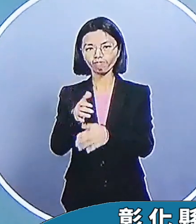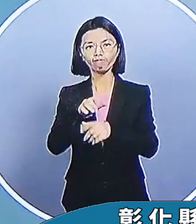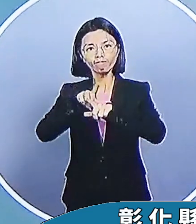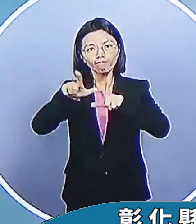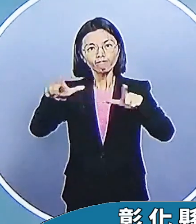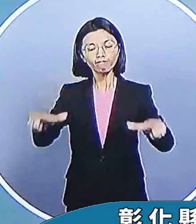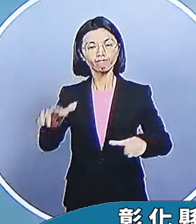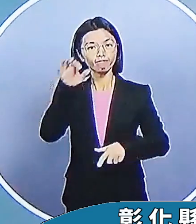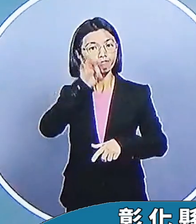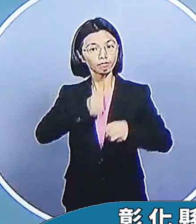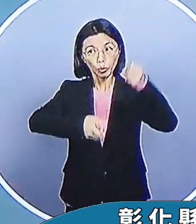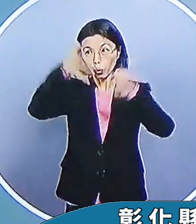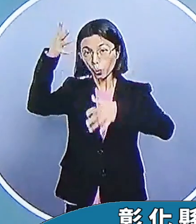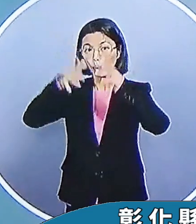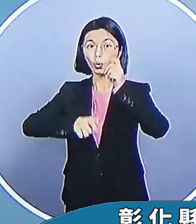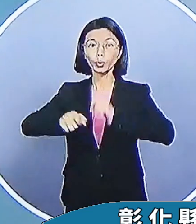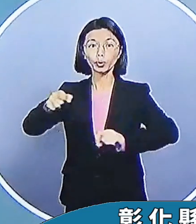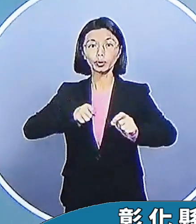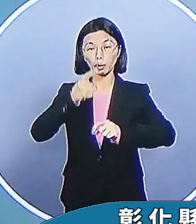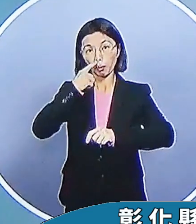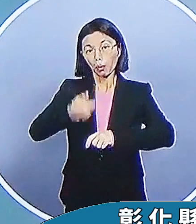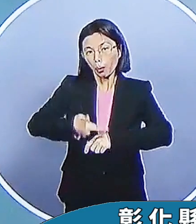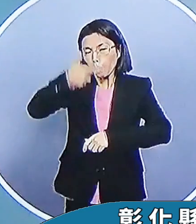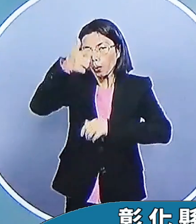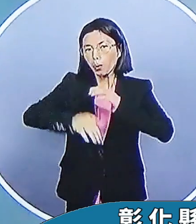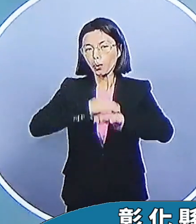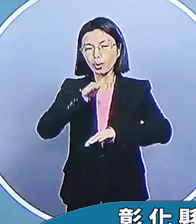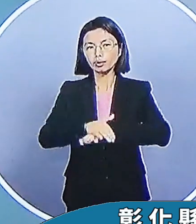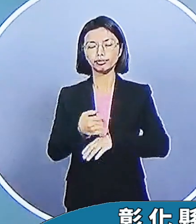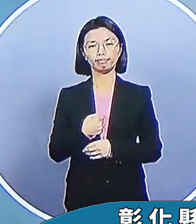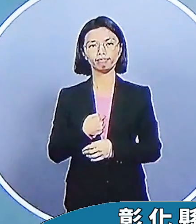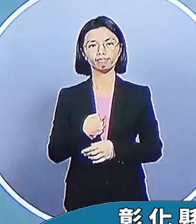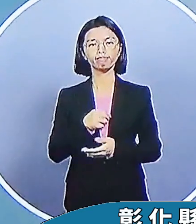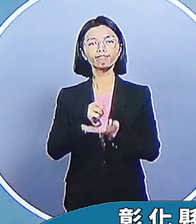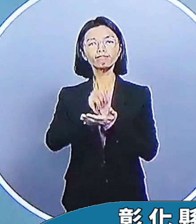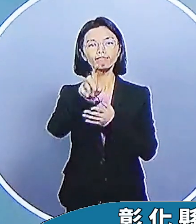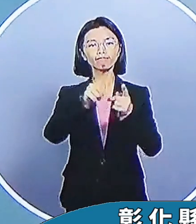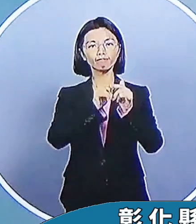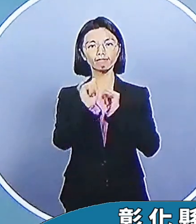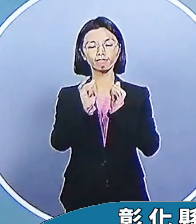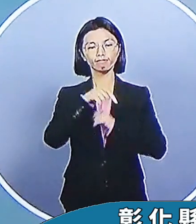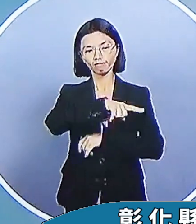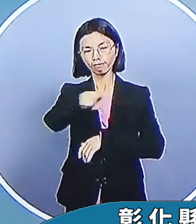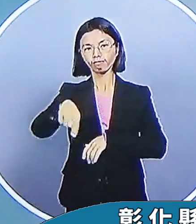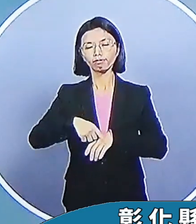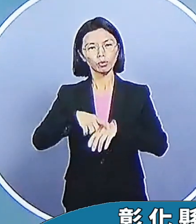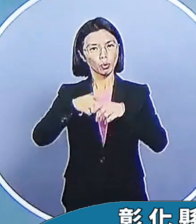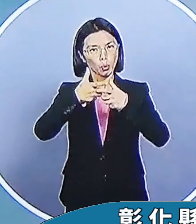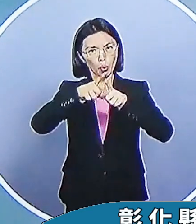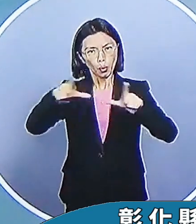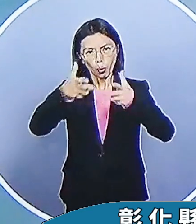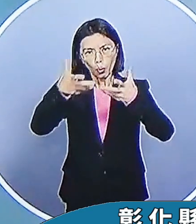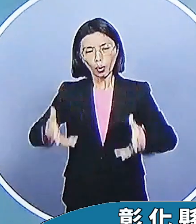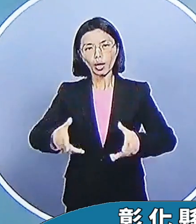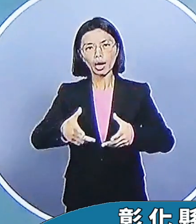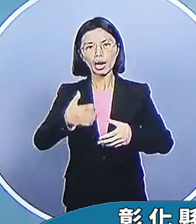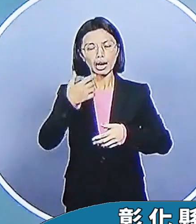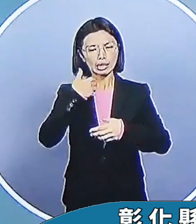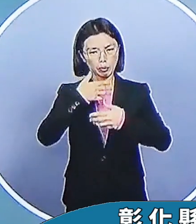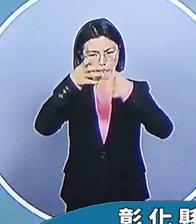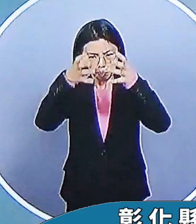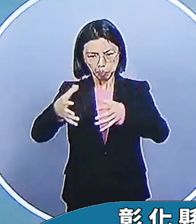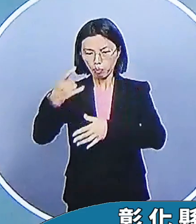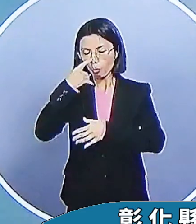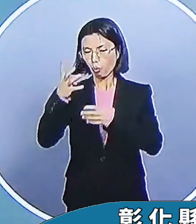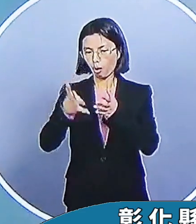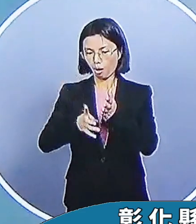计划，我会尽速来完成。而且我要甲咱所有乡亲来报告，所有的重大建设，嘛会是我任内四